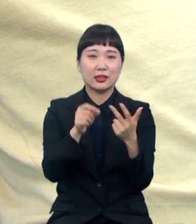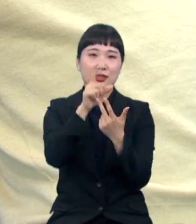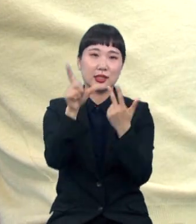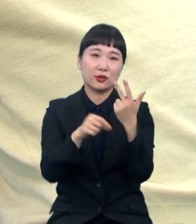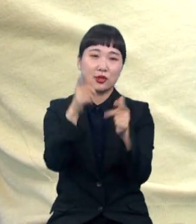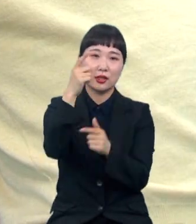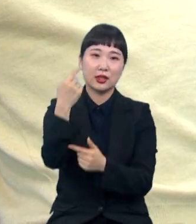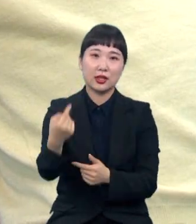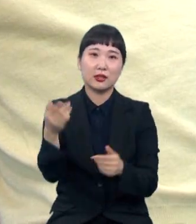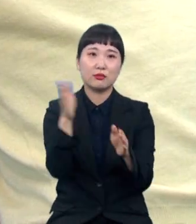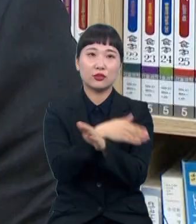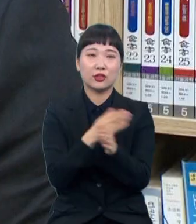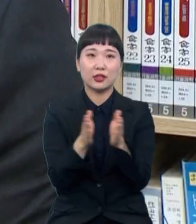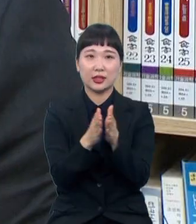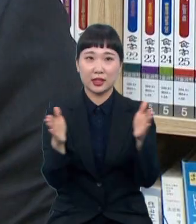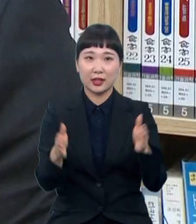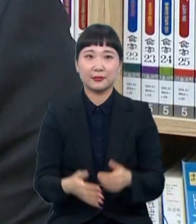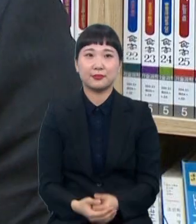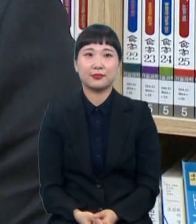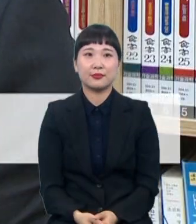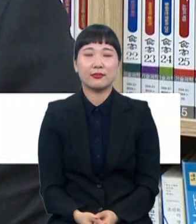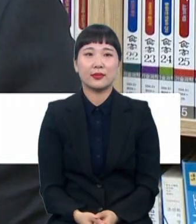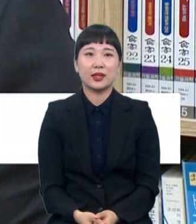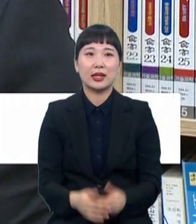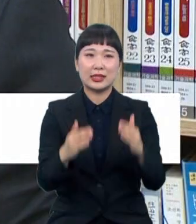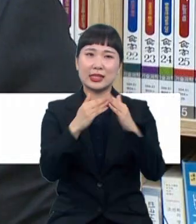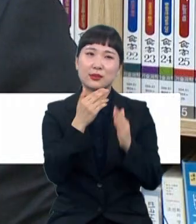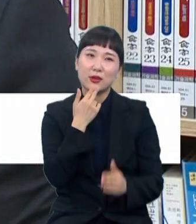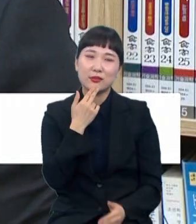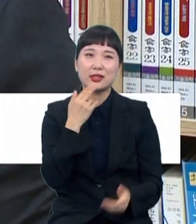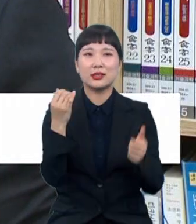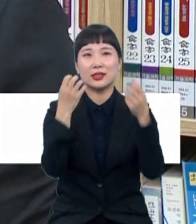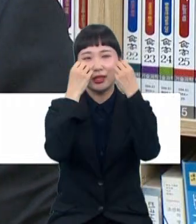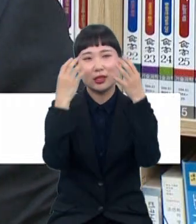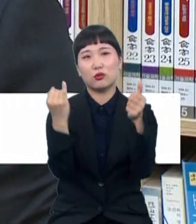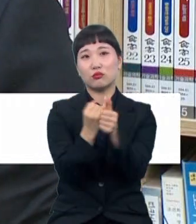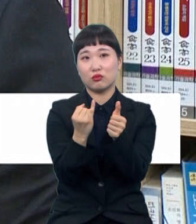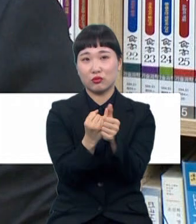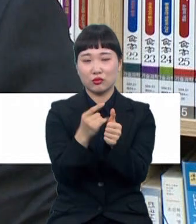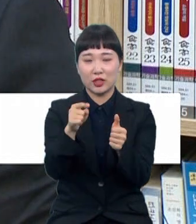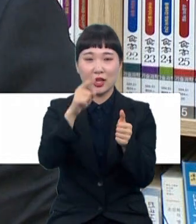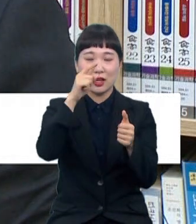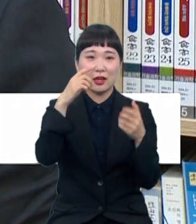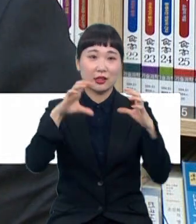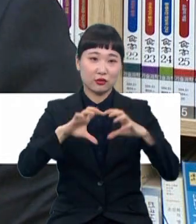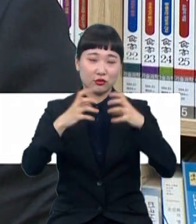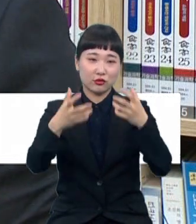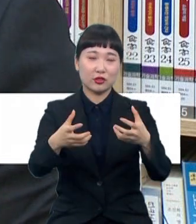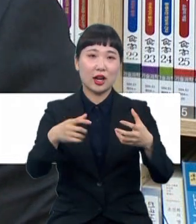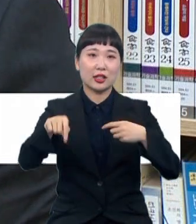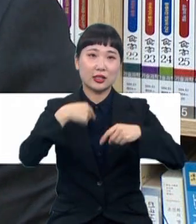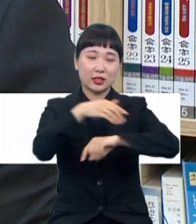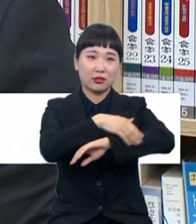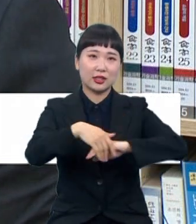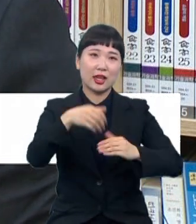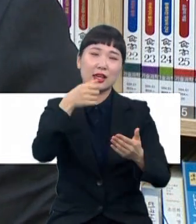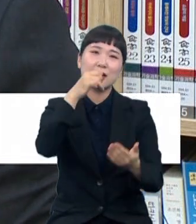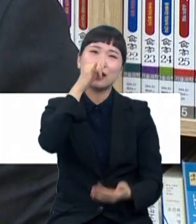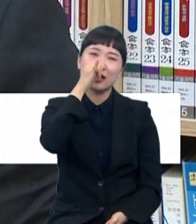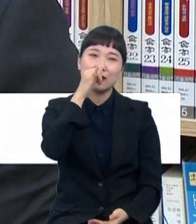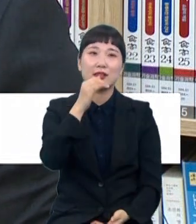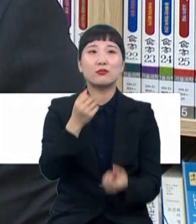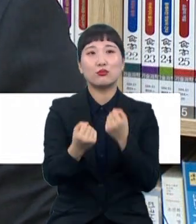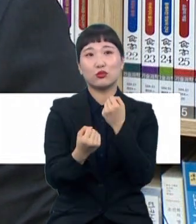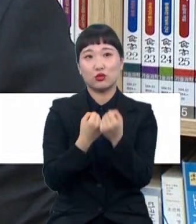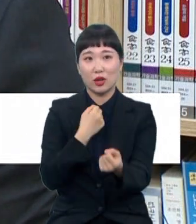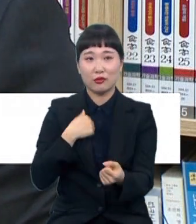본격 시행됩니다. 무주택 신혼부부에 대한 국가 정책이 있음에도 불구하고 우리 남동구에 살고 있는 청년